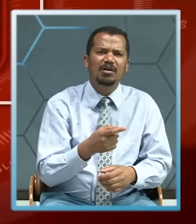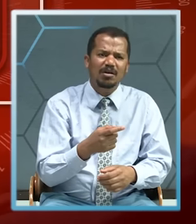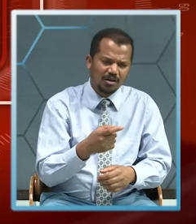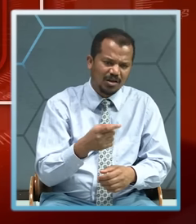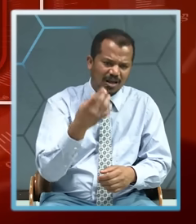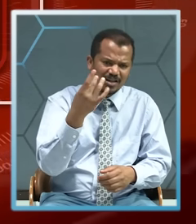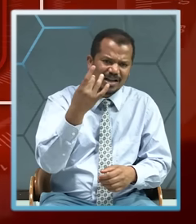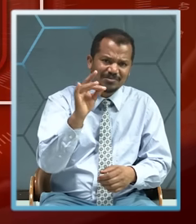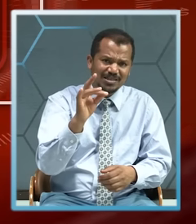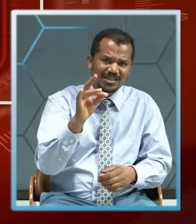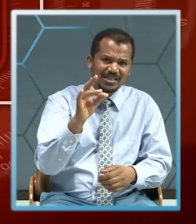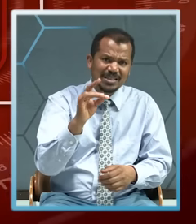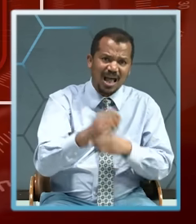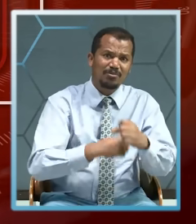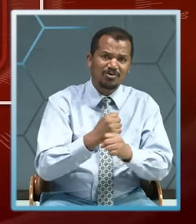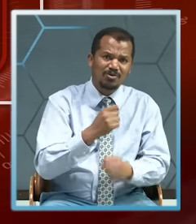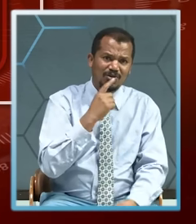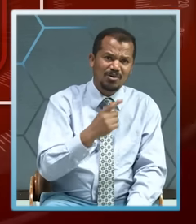እሱ ያ 18 አመት ነው።